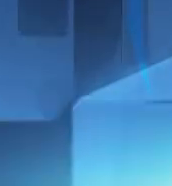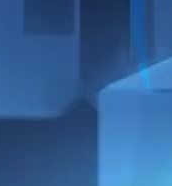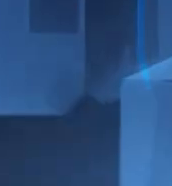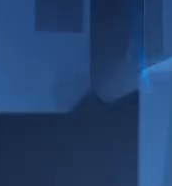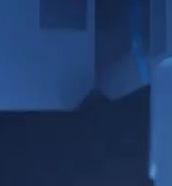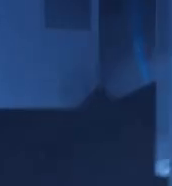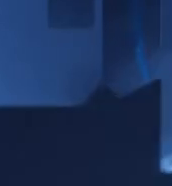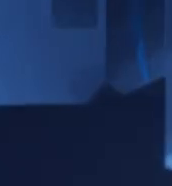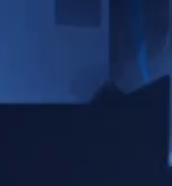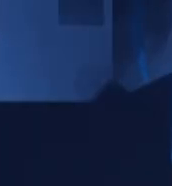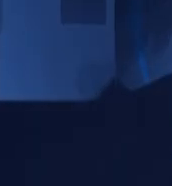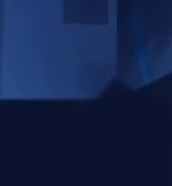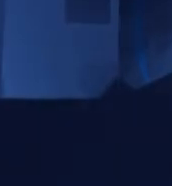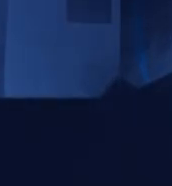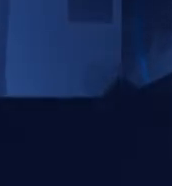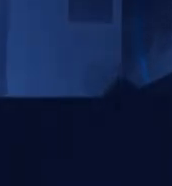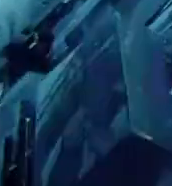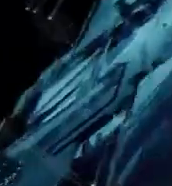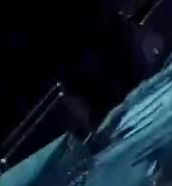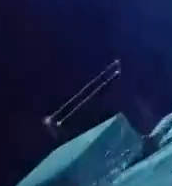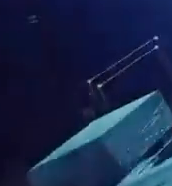Мади Байбусынов, телеканал ЖТСУ.